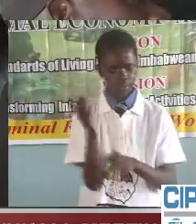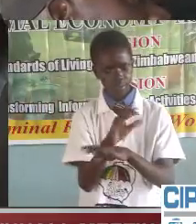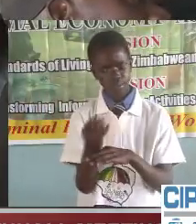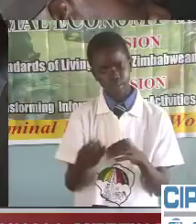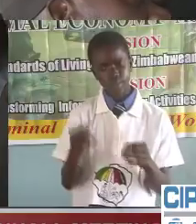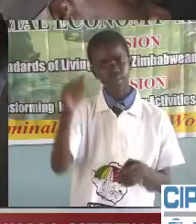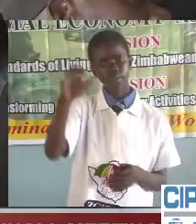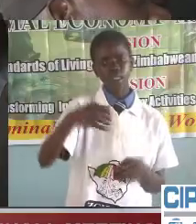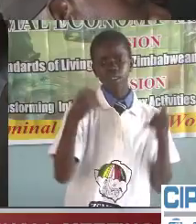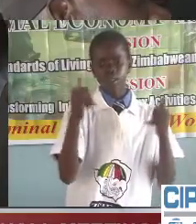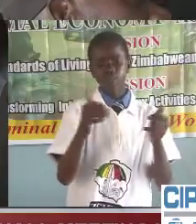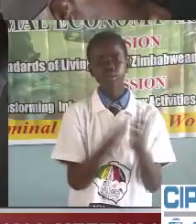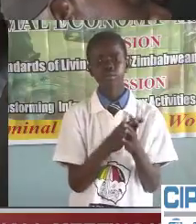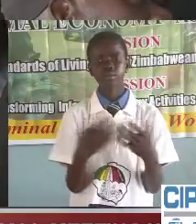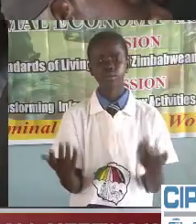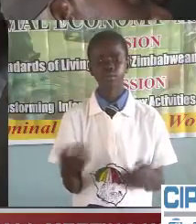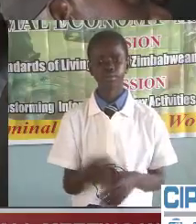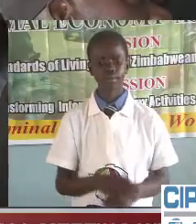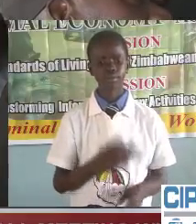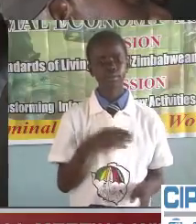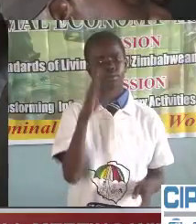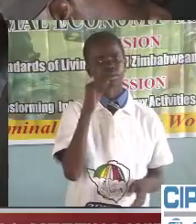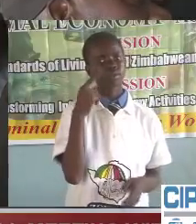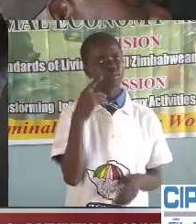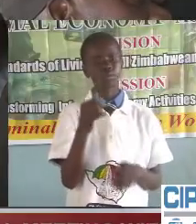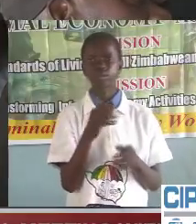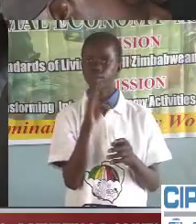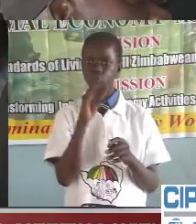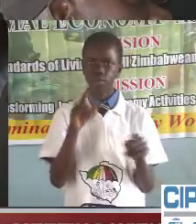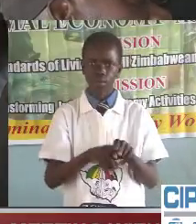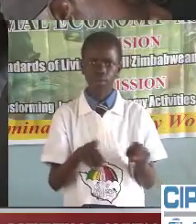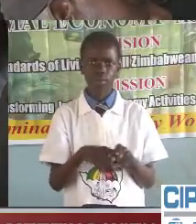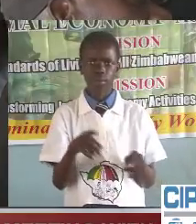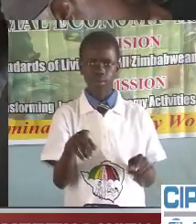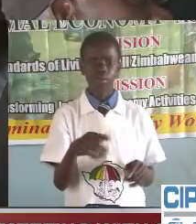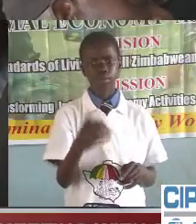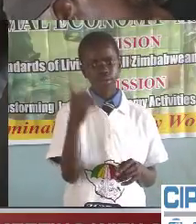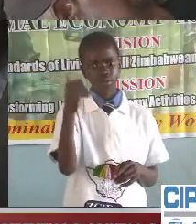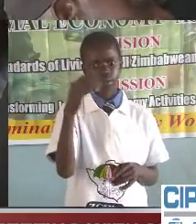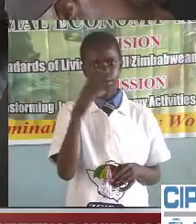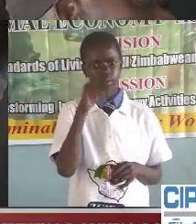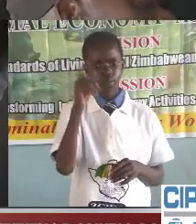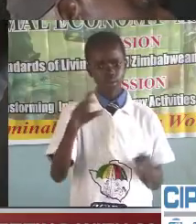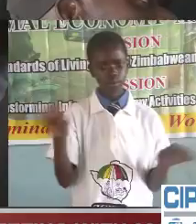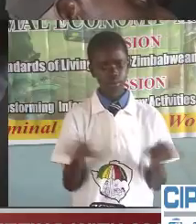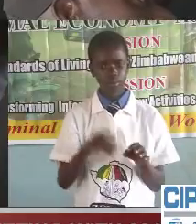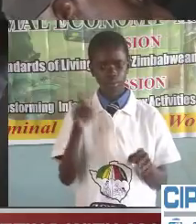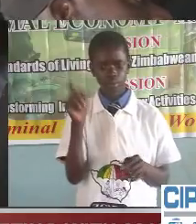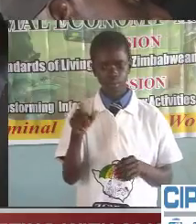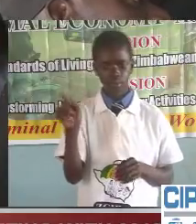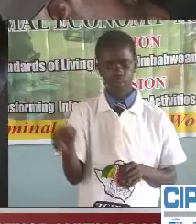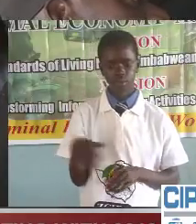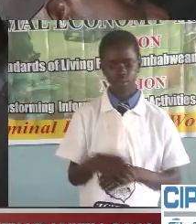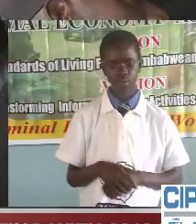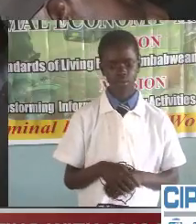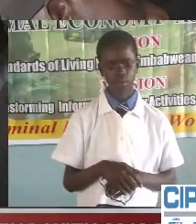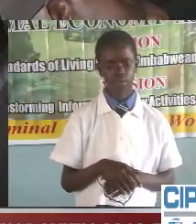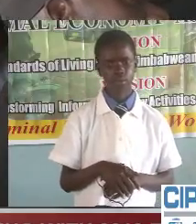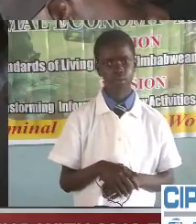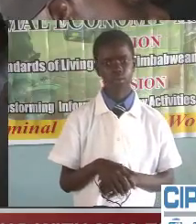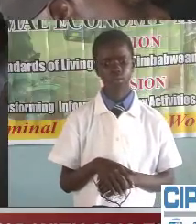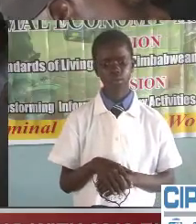ndinoona sekuti zviri nani kushandisa the right tool for the right job.